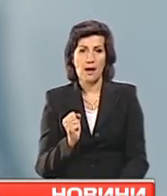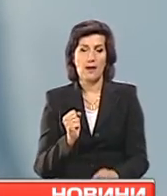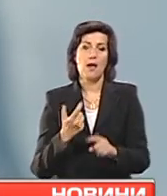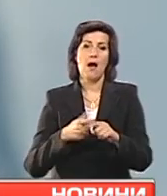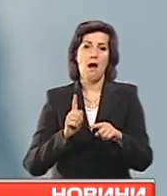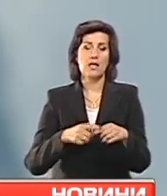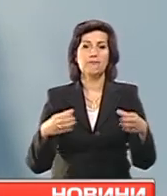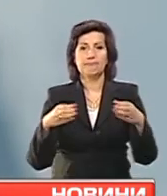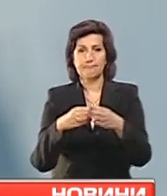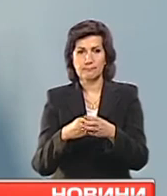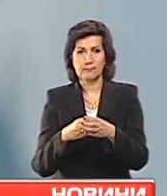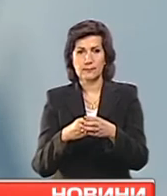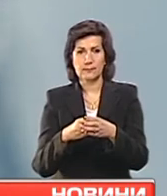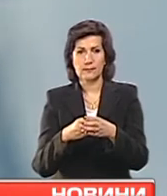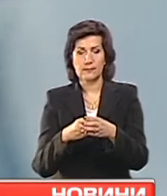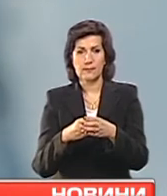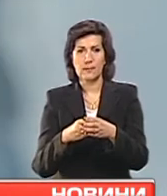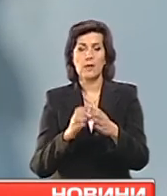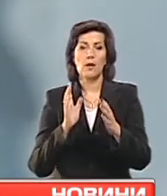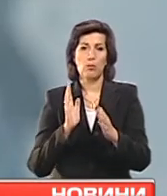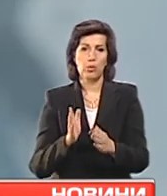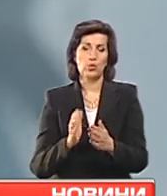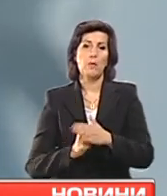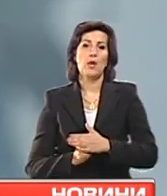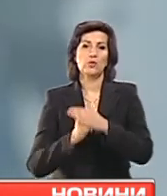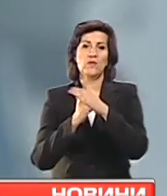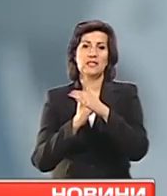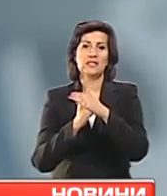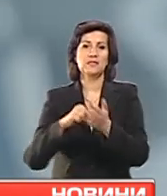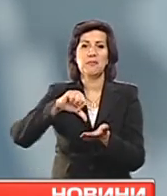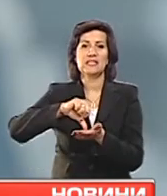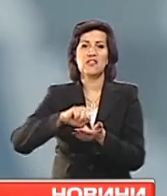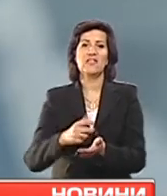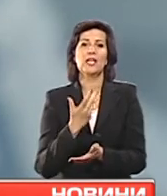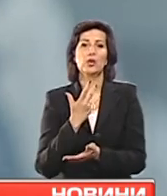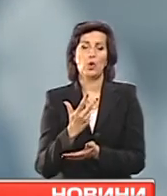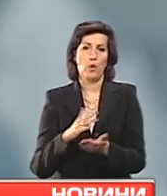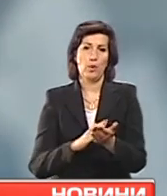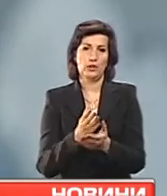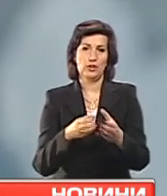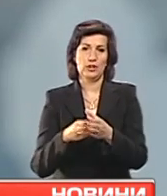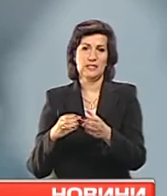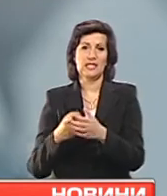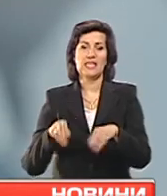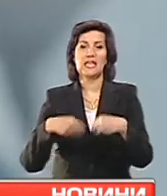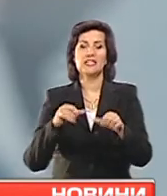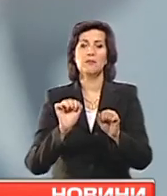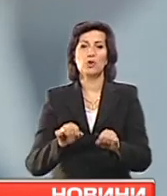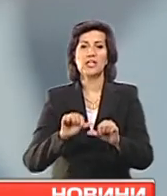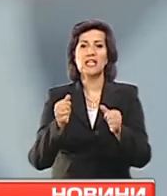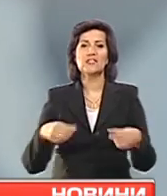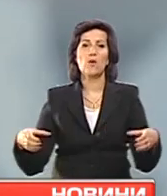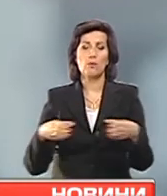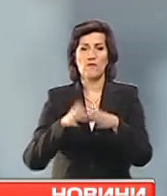конфігурація парламенту і основна структура буде складатися з представників трьох політичних сил, і це дасть можливість їм